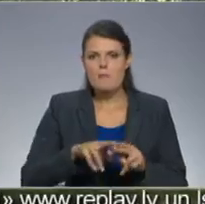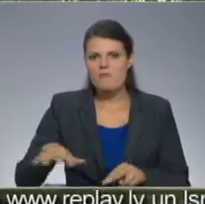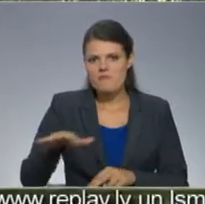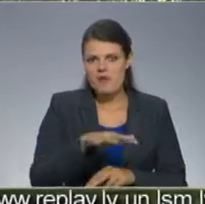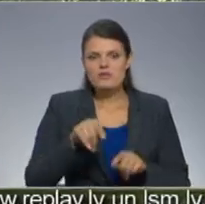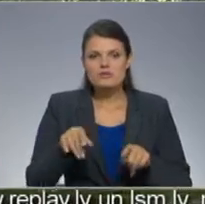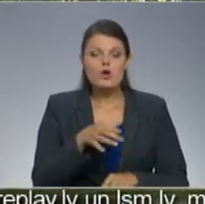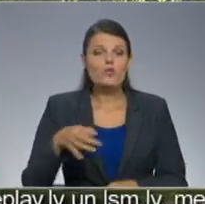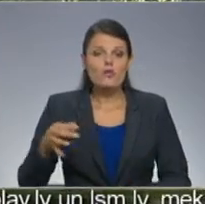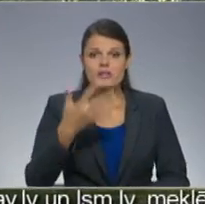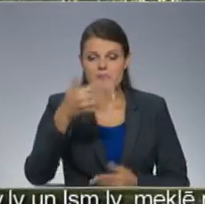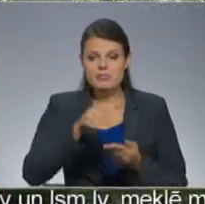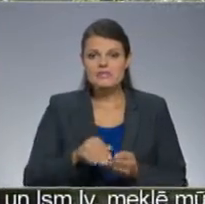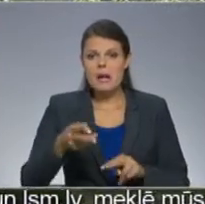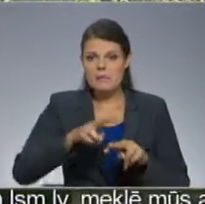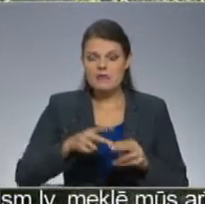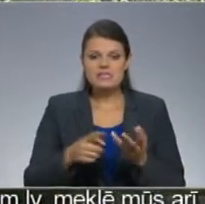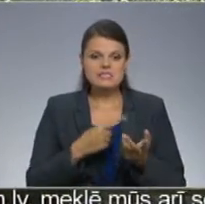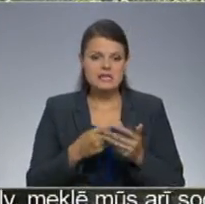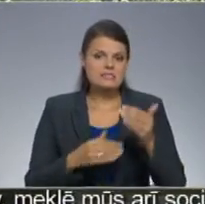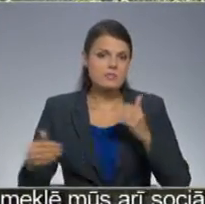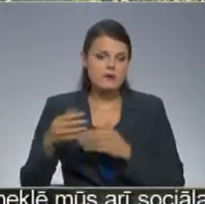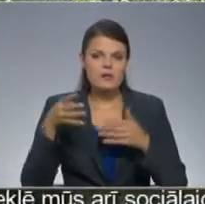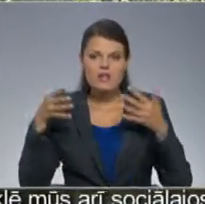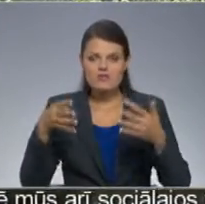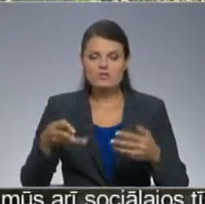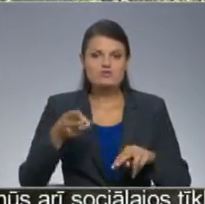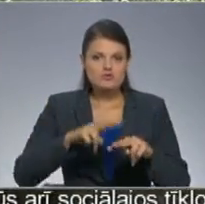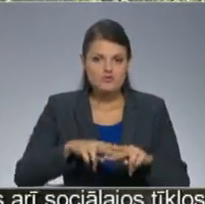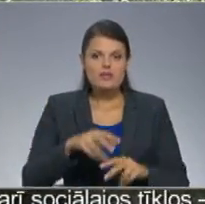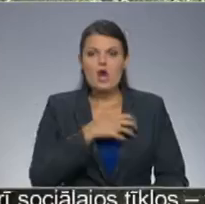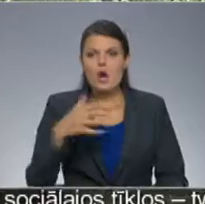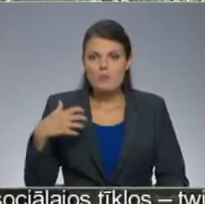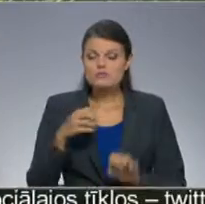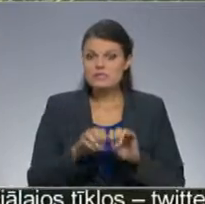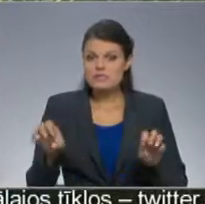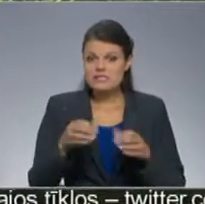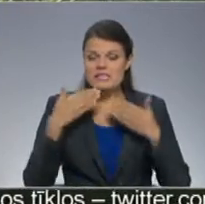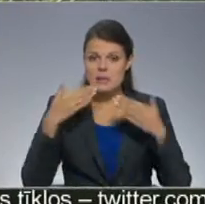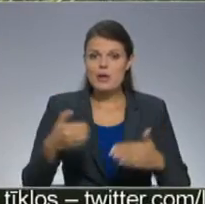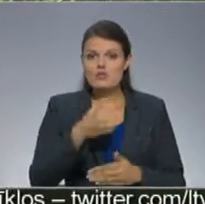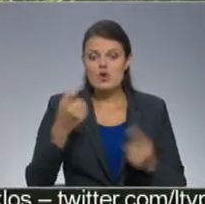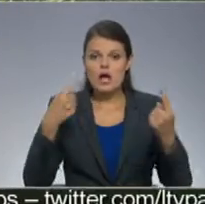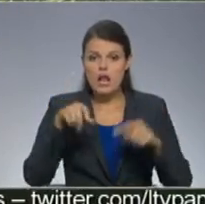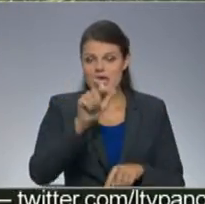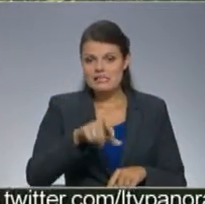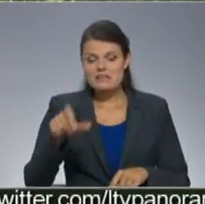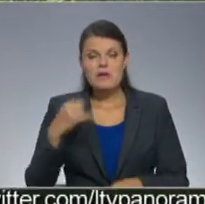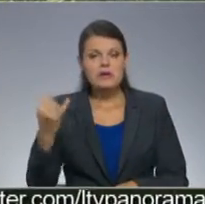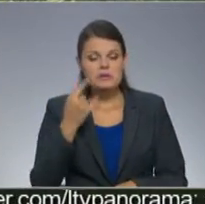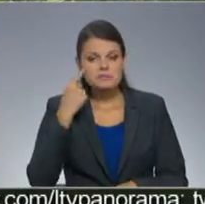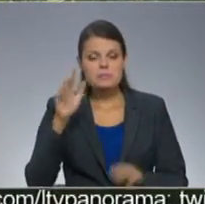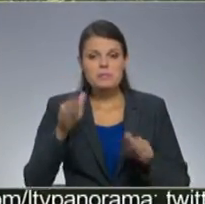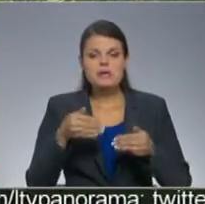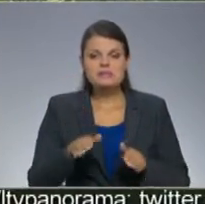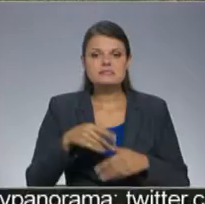Priekuļu novadā ir 5 kapsētas, kur apbedījuma skaits pārsniedz 9000. Pašvaldībās stāsta, ka pēdējos gados iedzīvotāji bieži interesējušies par